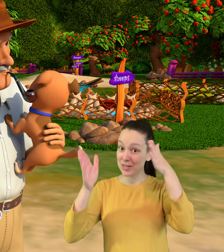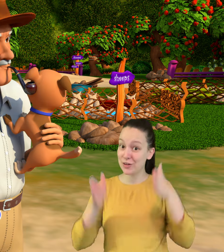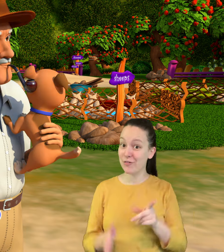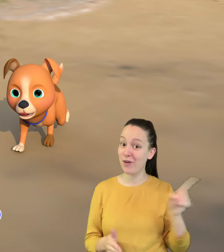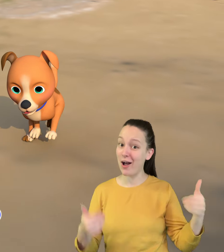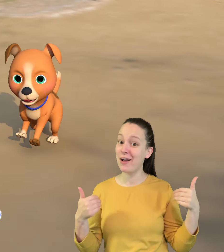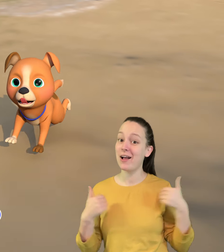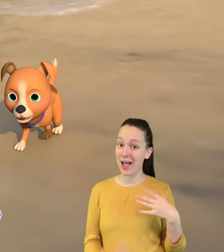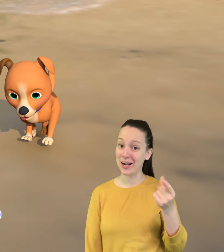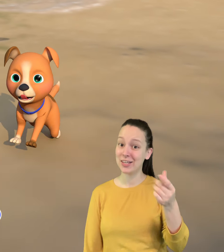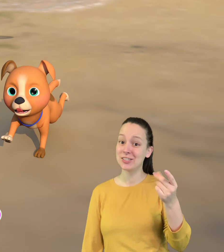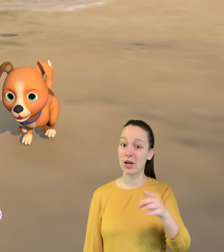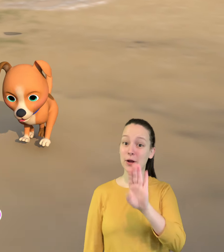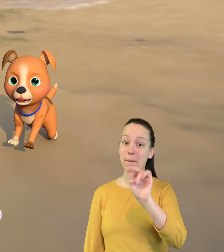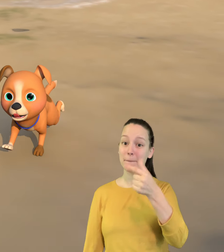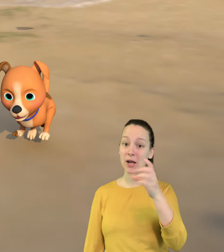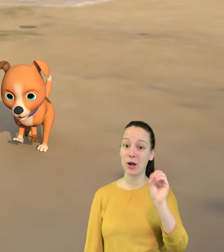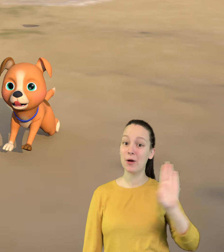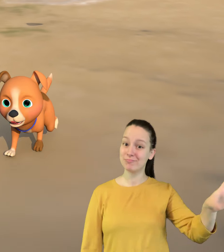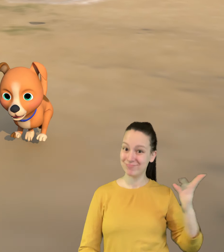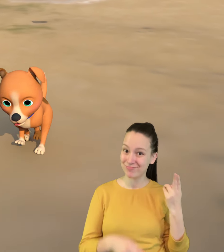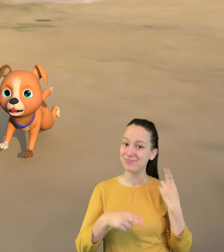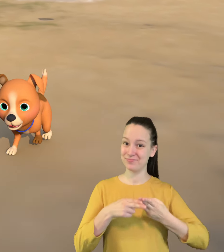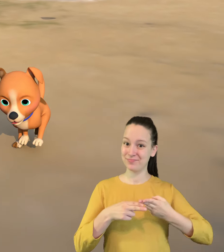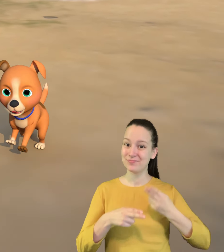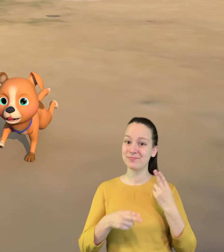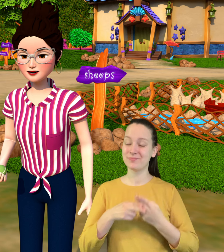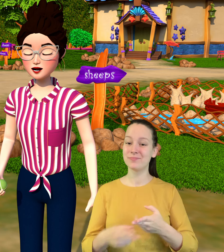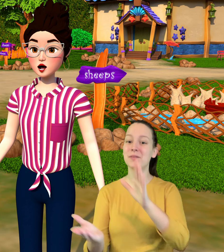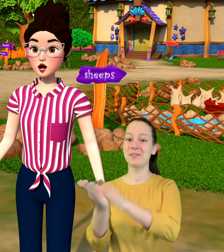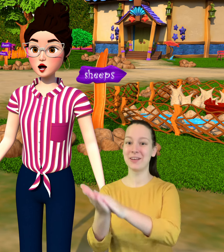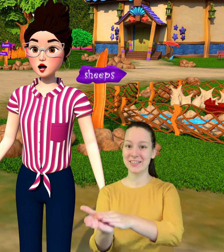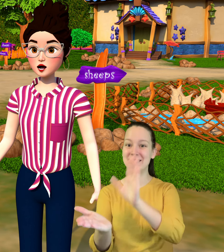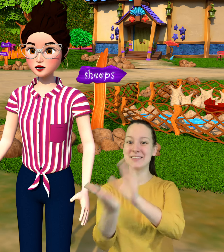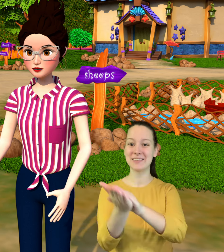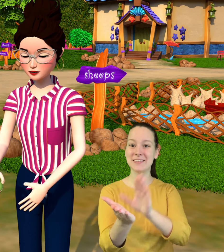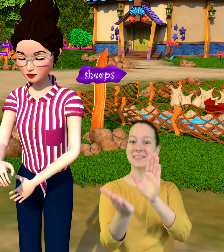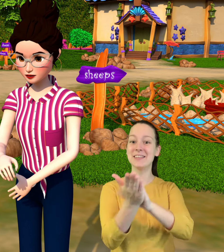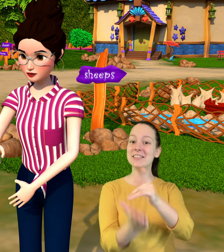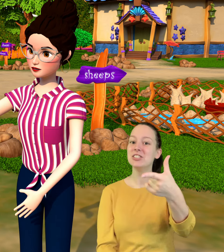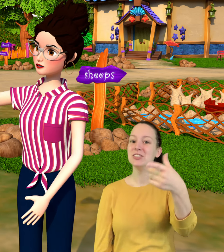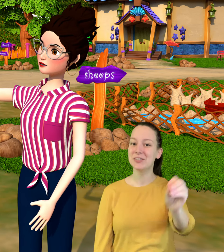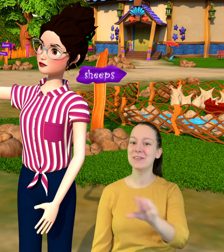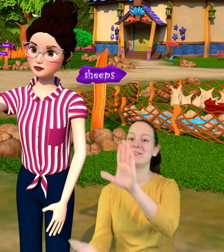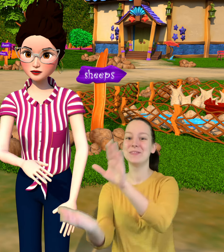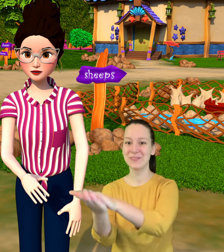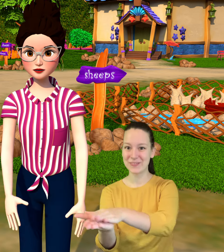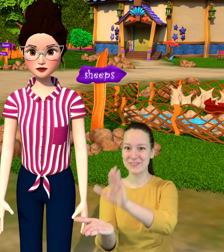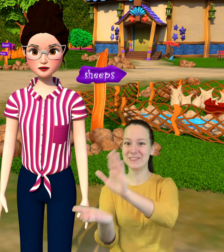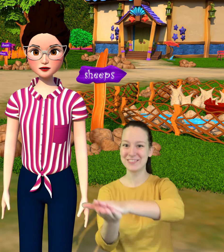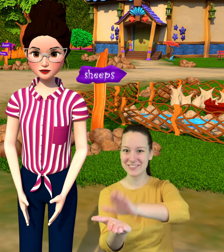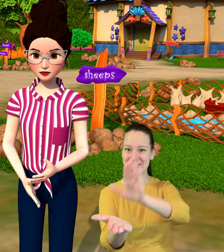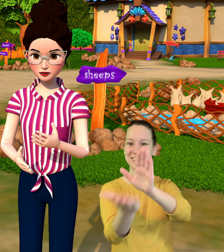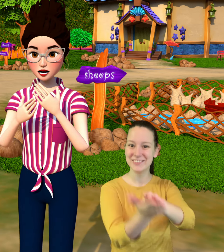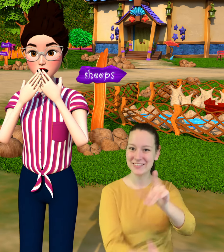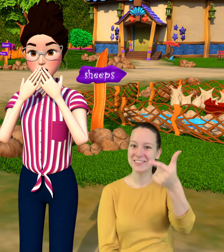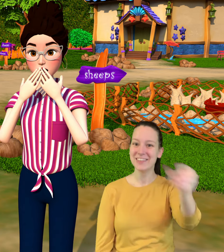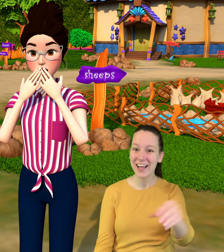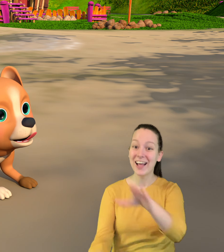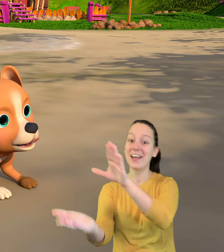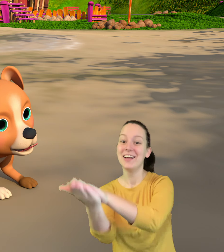ビンゴノフのワンコの名前はビンゴジオジオ